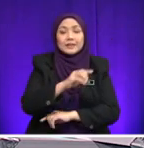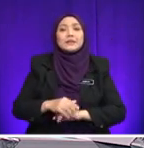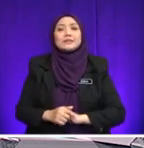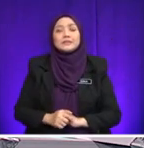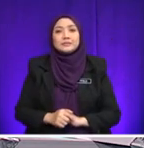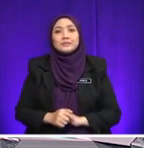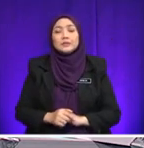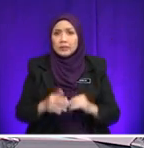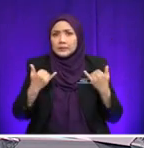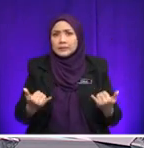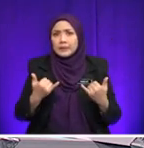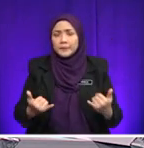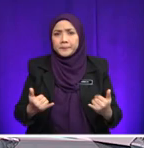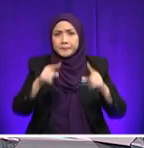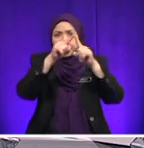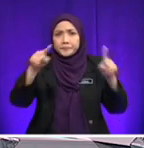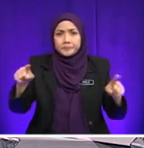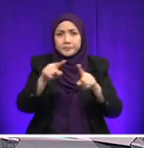dan sekarang